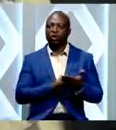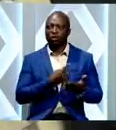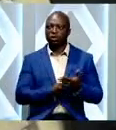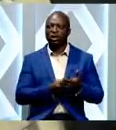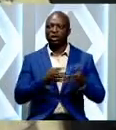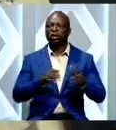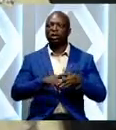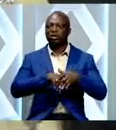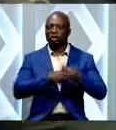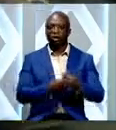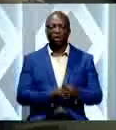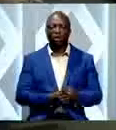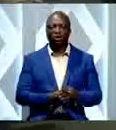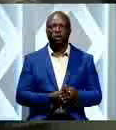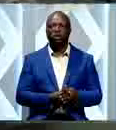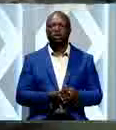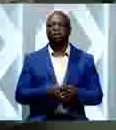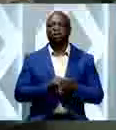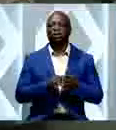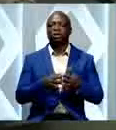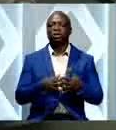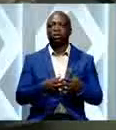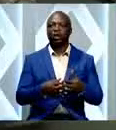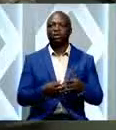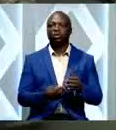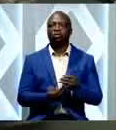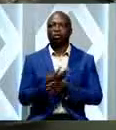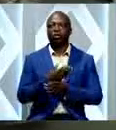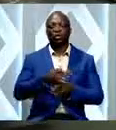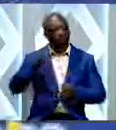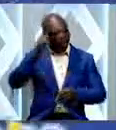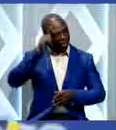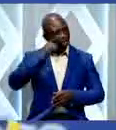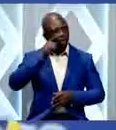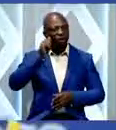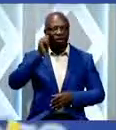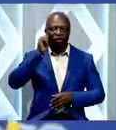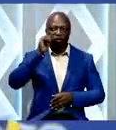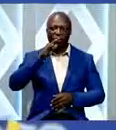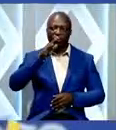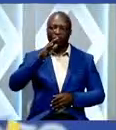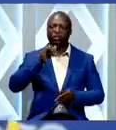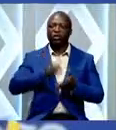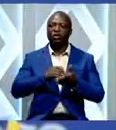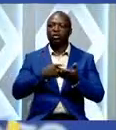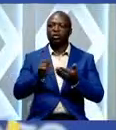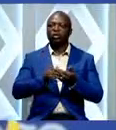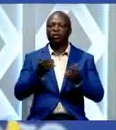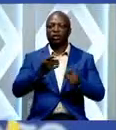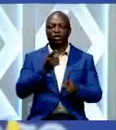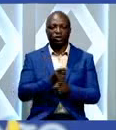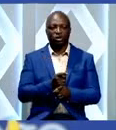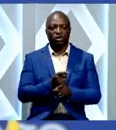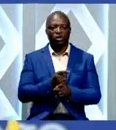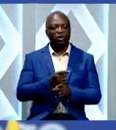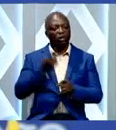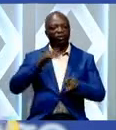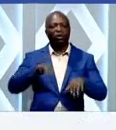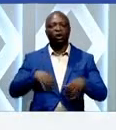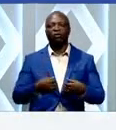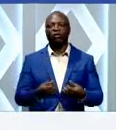déjà enclenché la machine de promotion de la gente féminine. Ce projet vient à point nommé pour renforcer